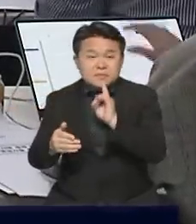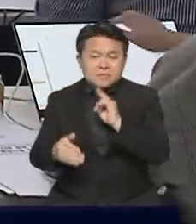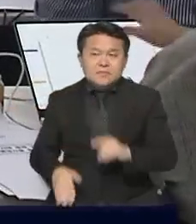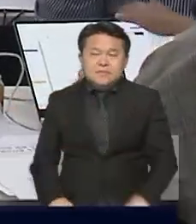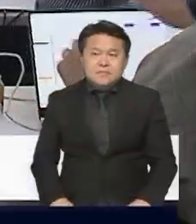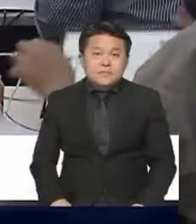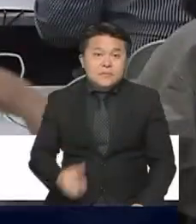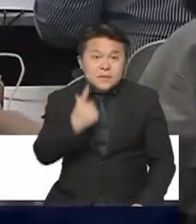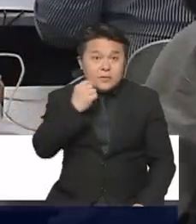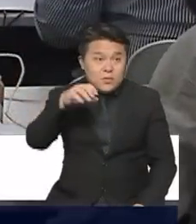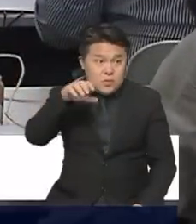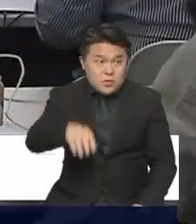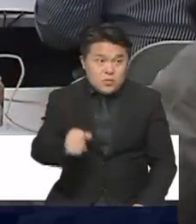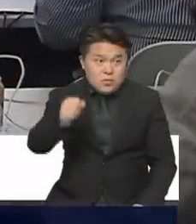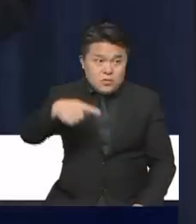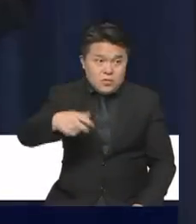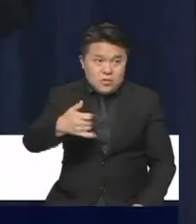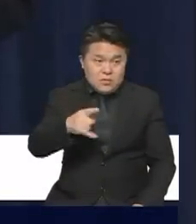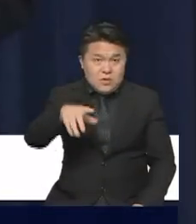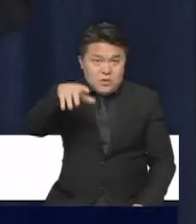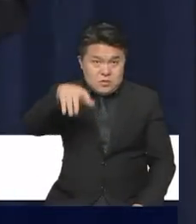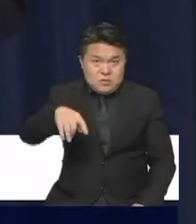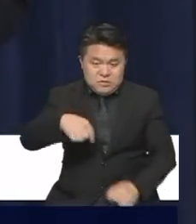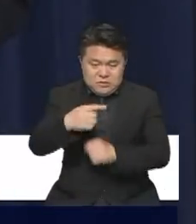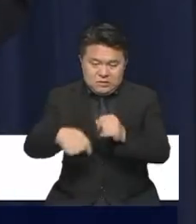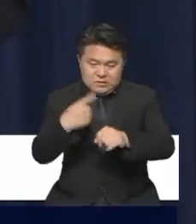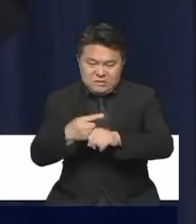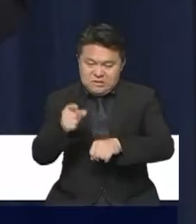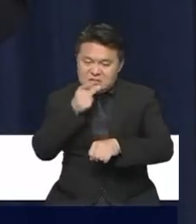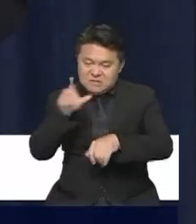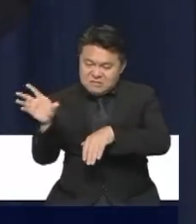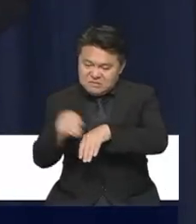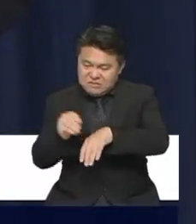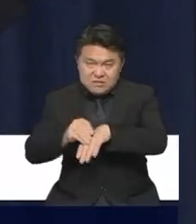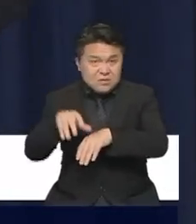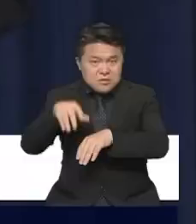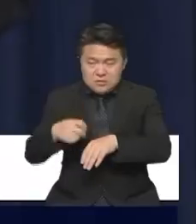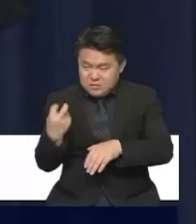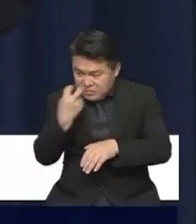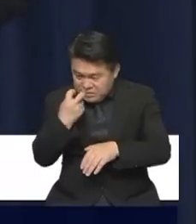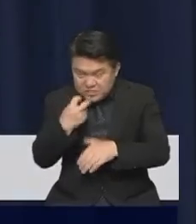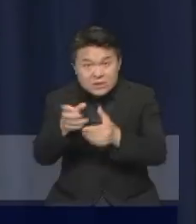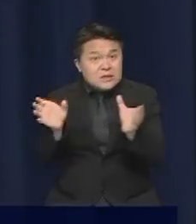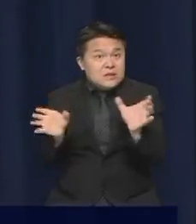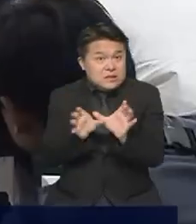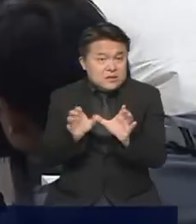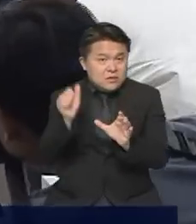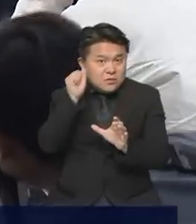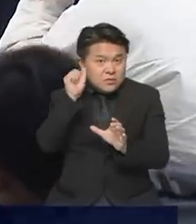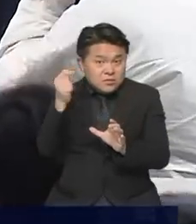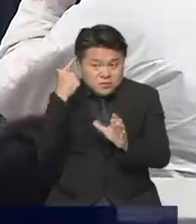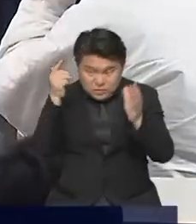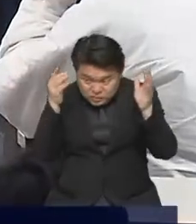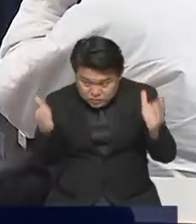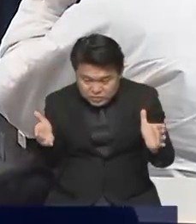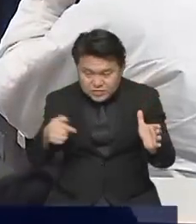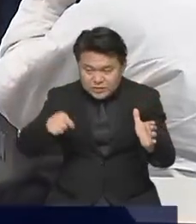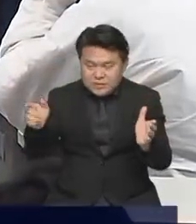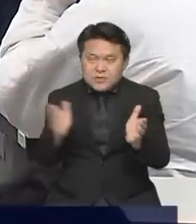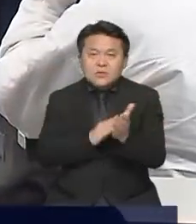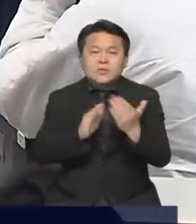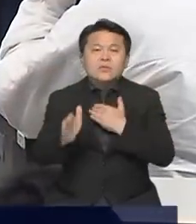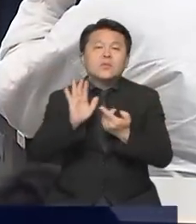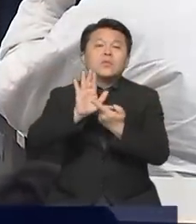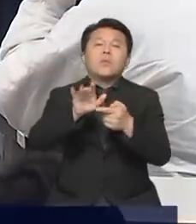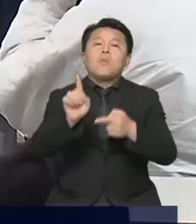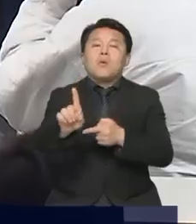일본 후쿠시마 원전 오염수 현장 시찰단은 5박 6일 동안의 시찰에서 오염수 해양 방류 관련 핵심